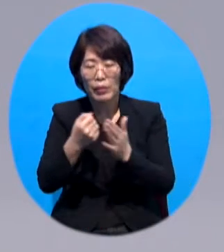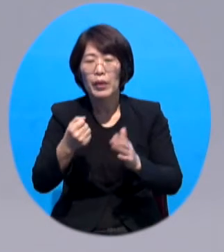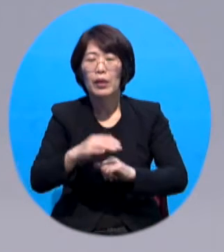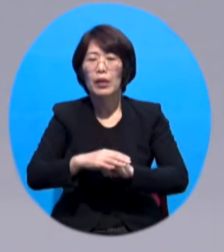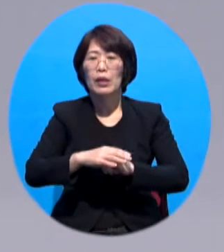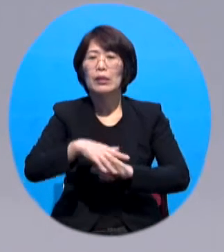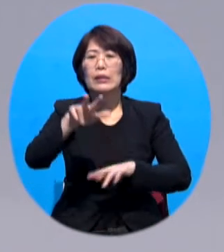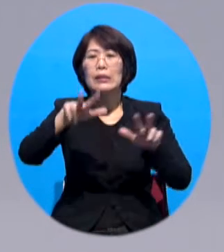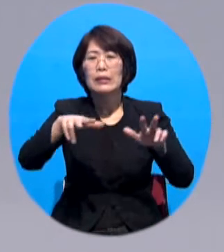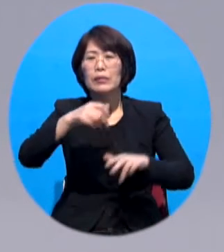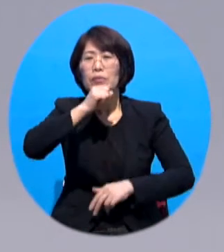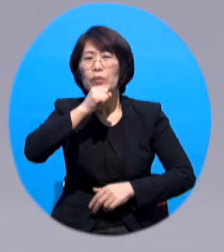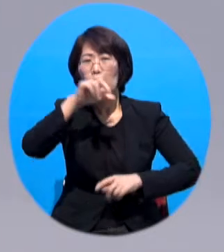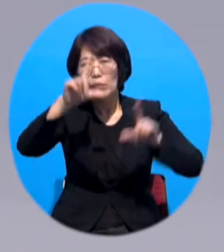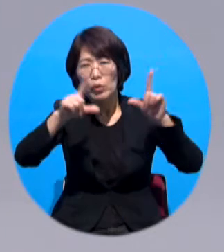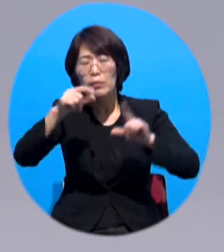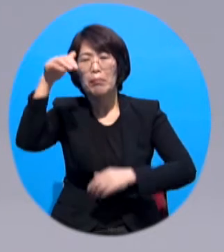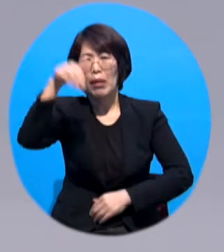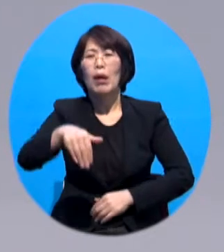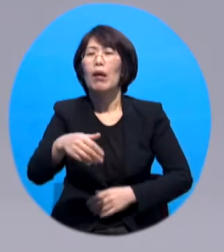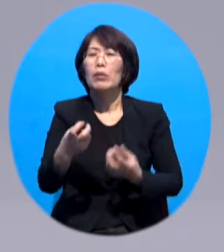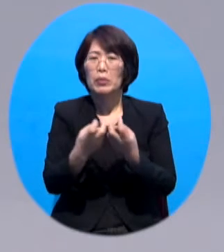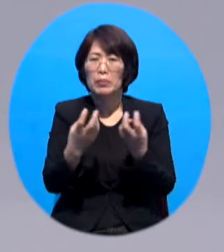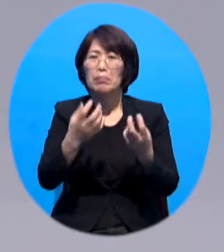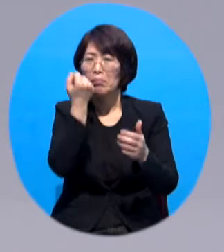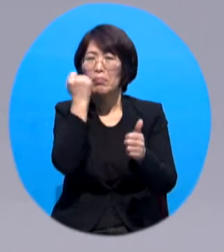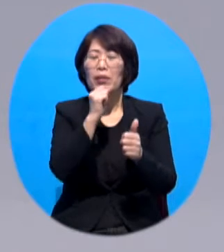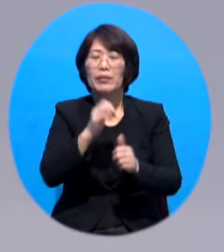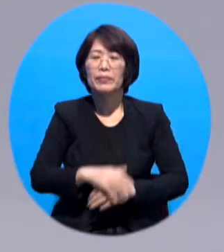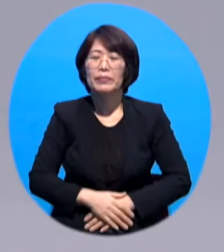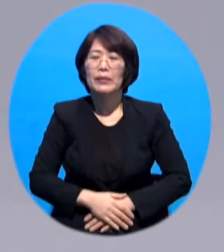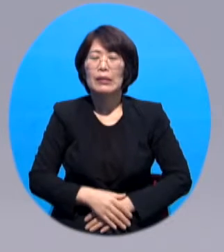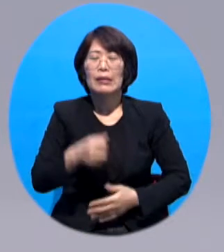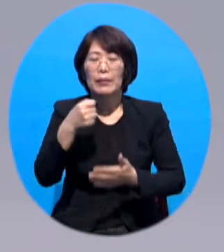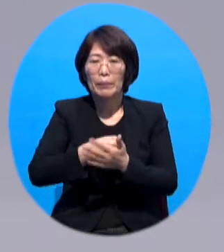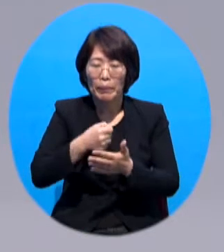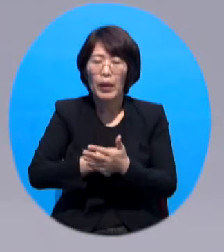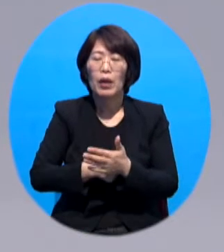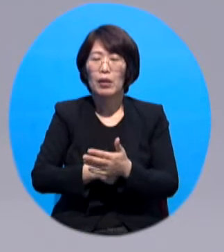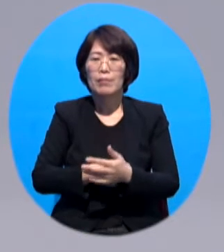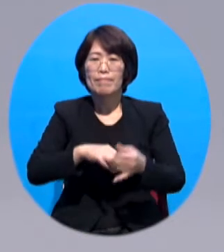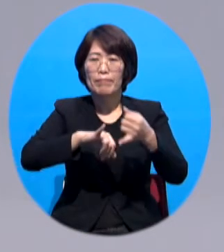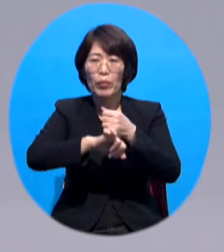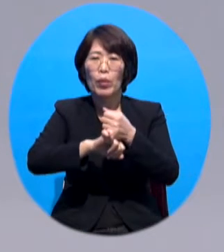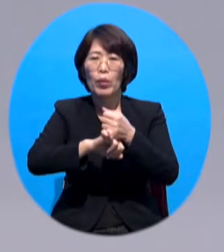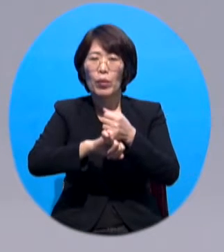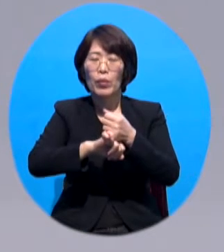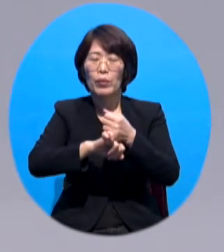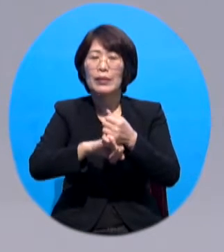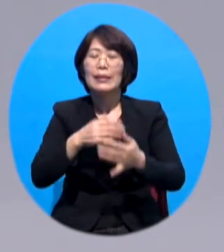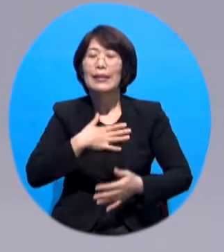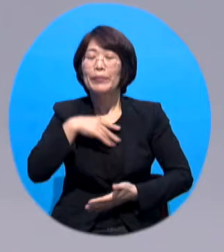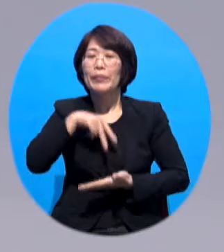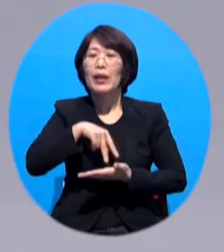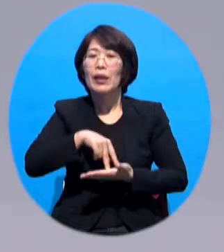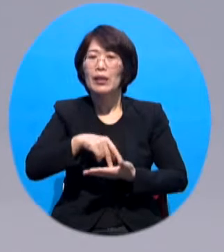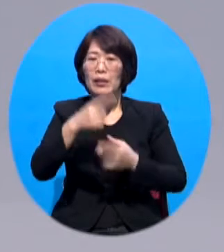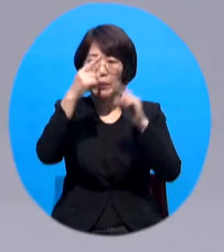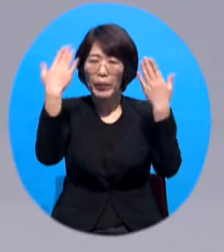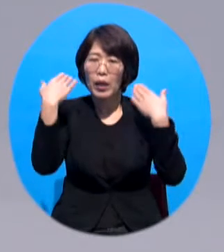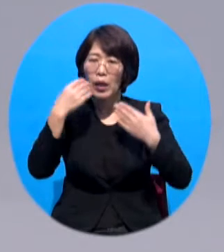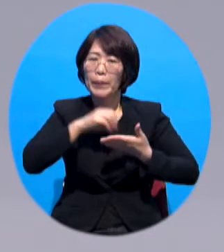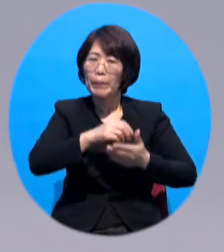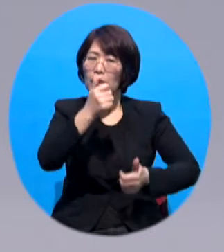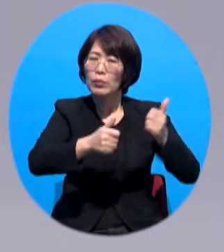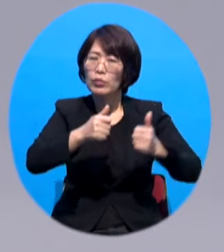점수 수능 점수 하락이 이웃 없다고 생각을 합니다 대단히 안타깝고 요 반드시 저는 이런 수능점수